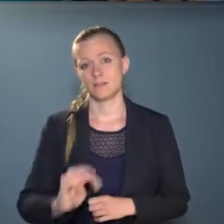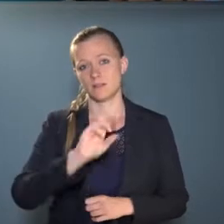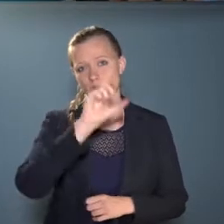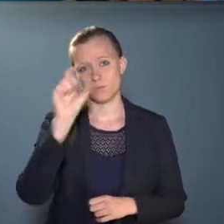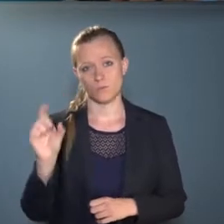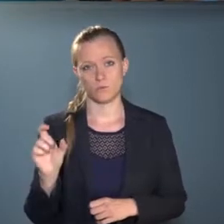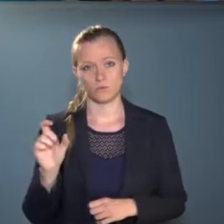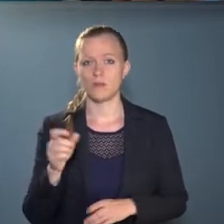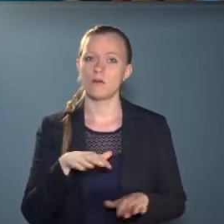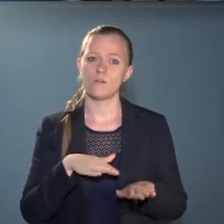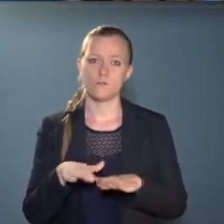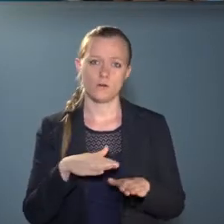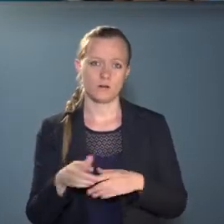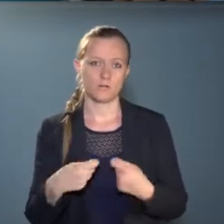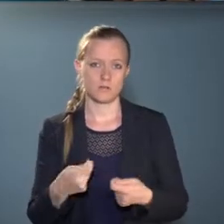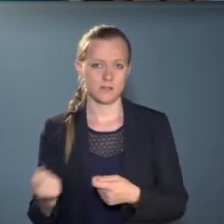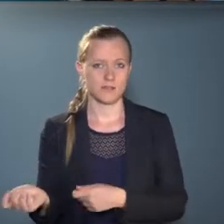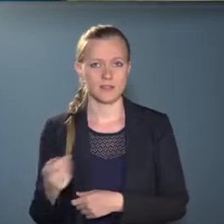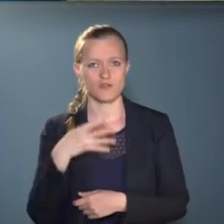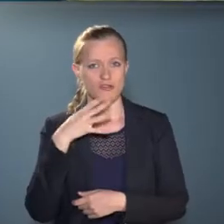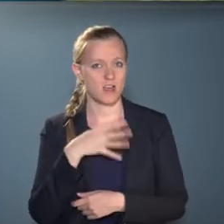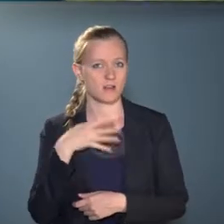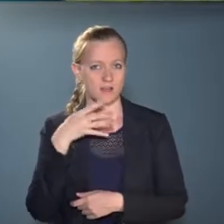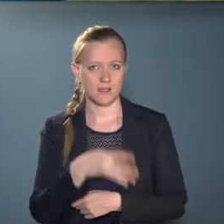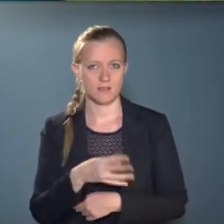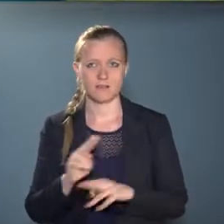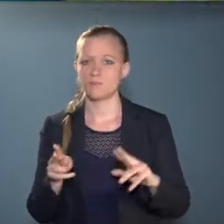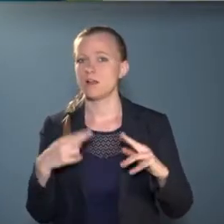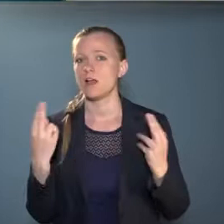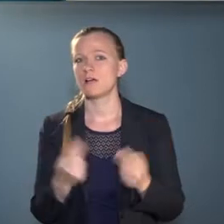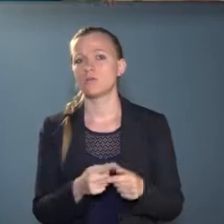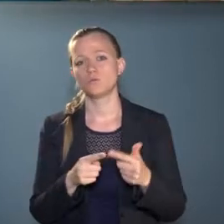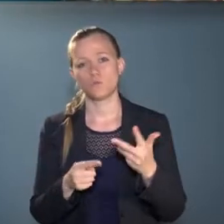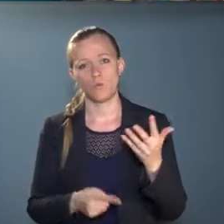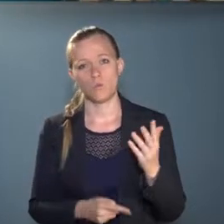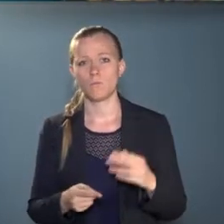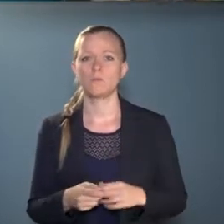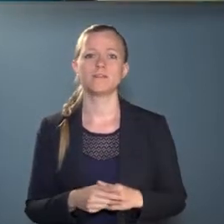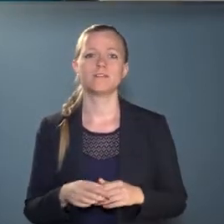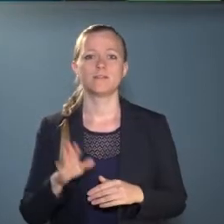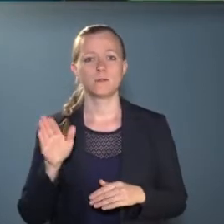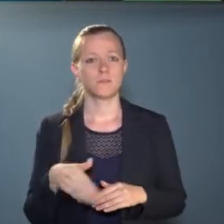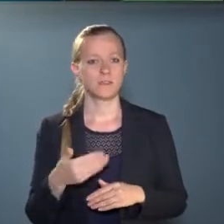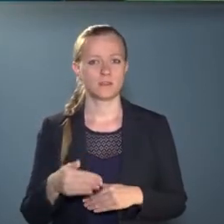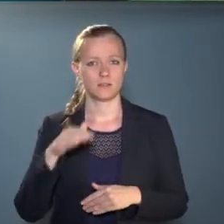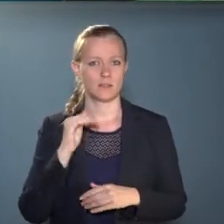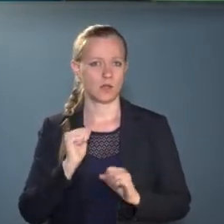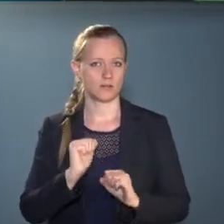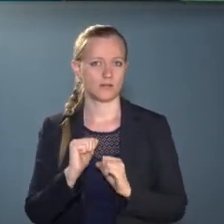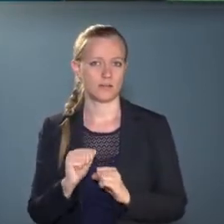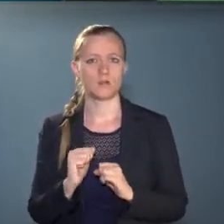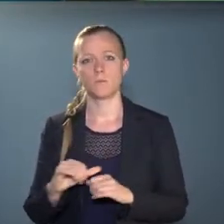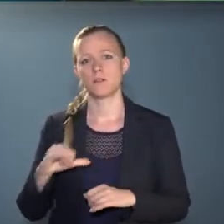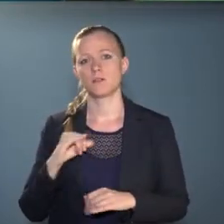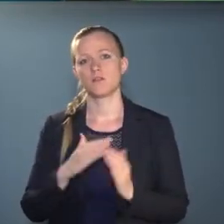óta forgalmazzák a sárkányokat, és a világon többfelé működnek nemzeti haderők és biztonsági